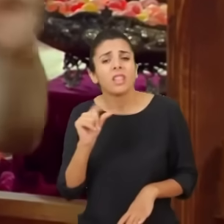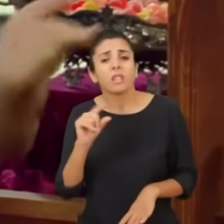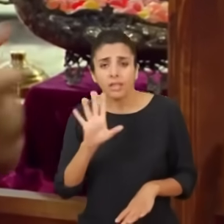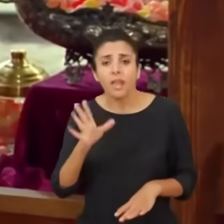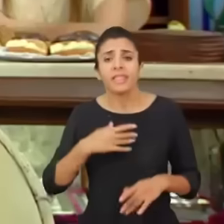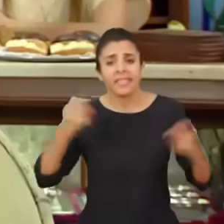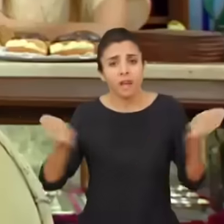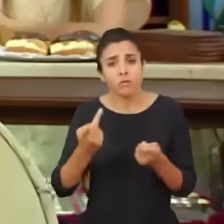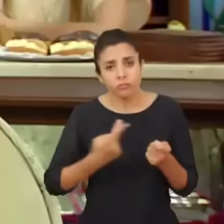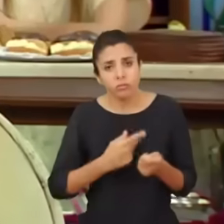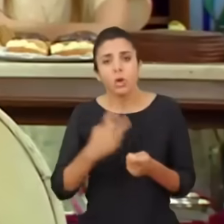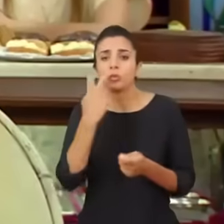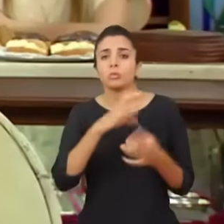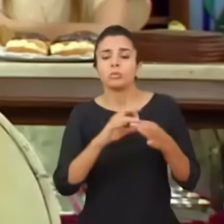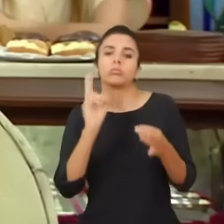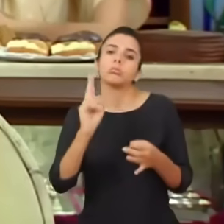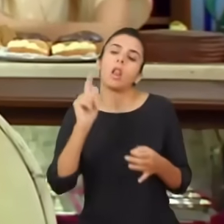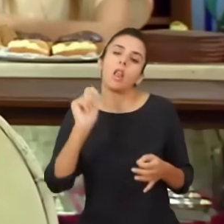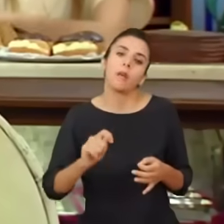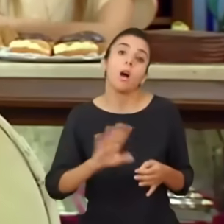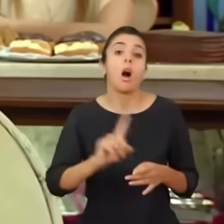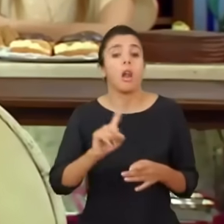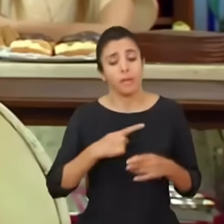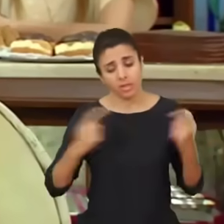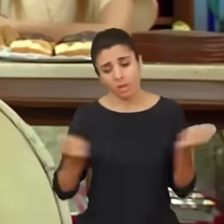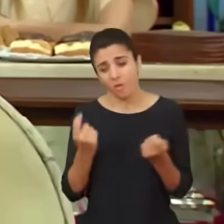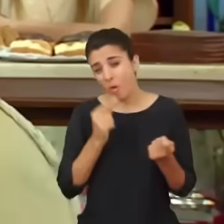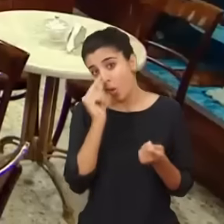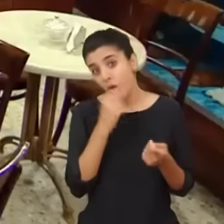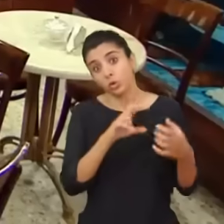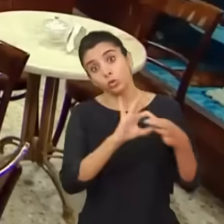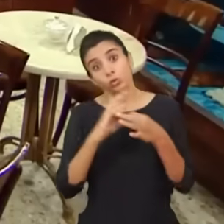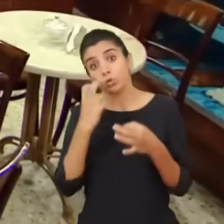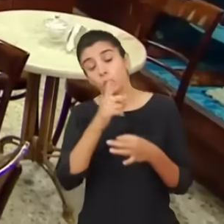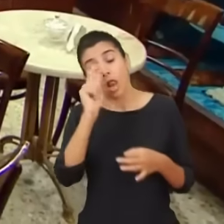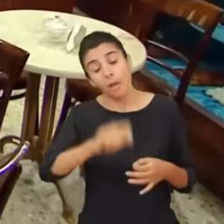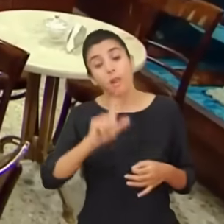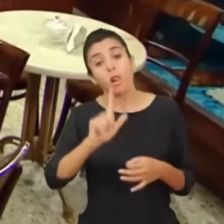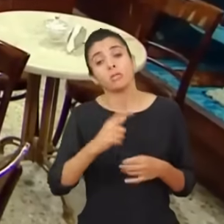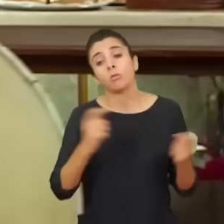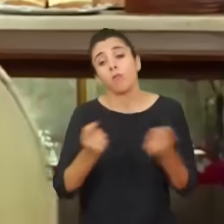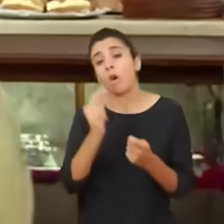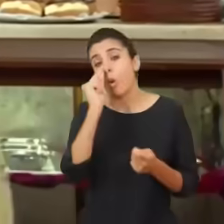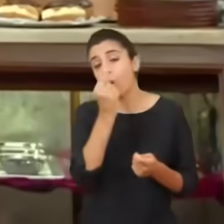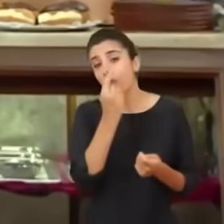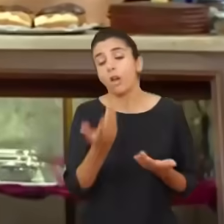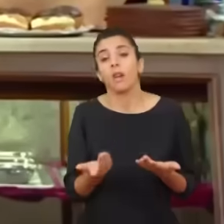çalarım, maniyi sen söylersin. Ha, ne var ki ya? Davulu ben çalıyorum. Davulu çalmak da bir şey değil mi?